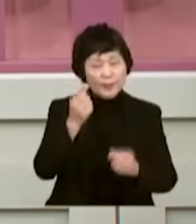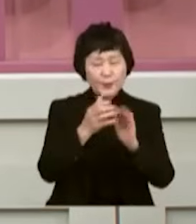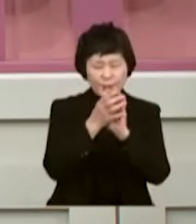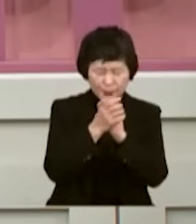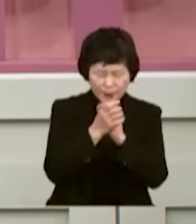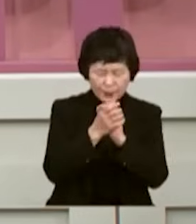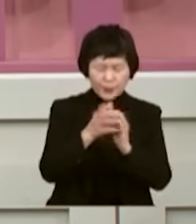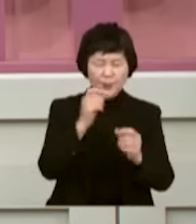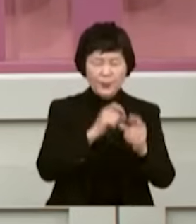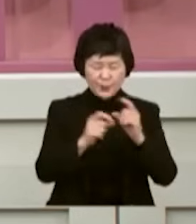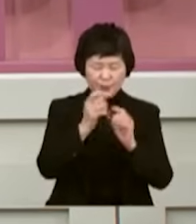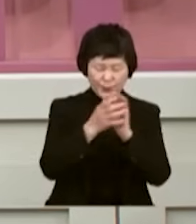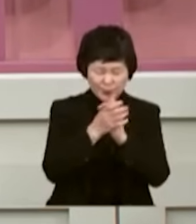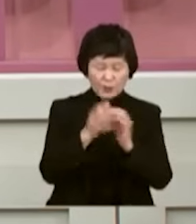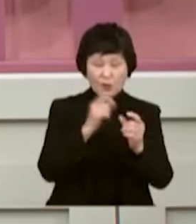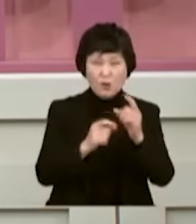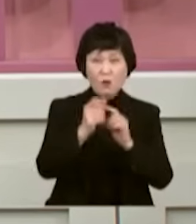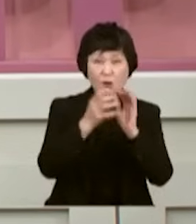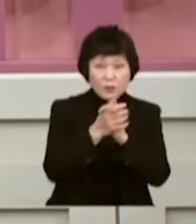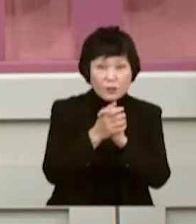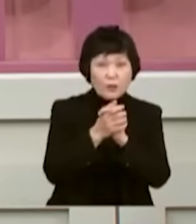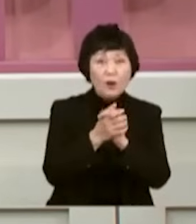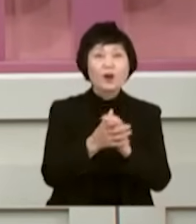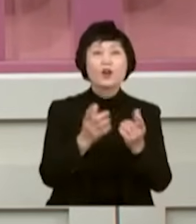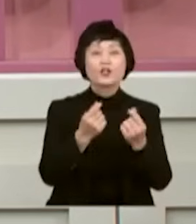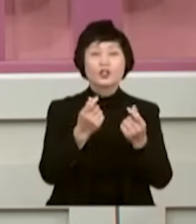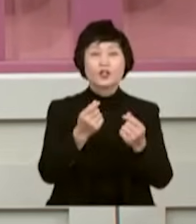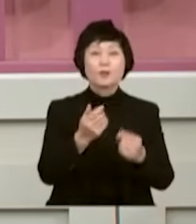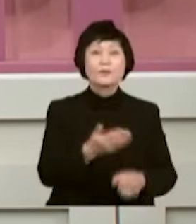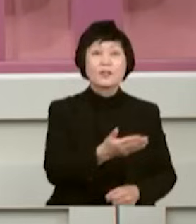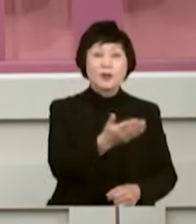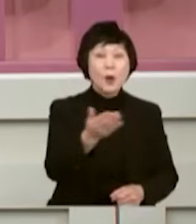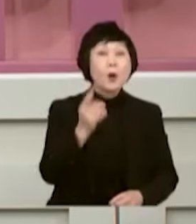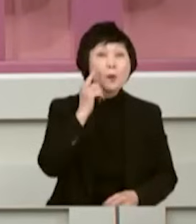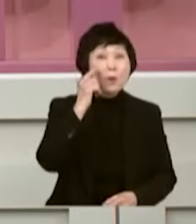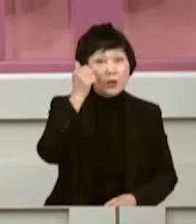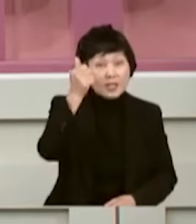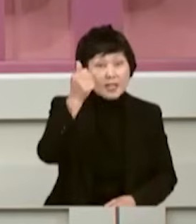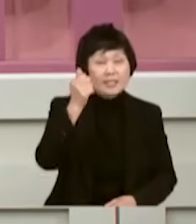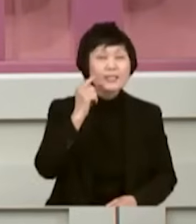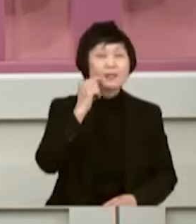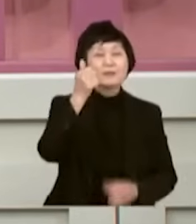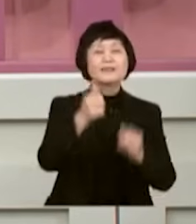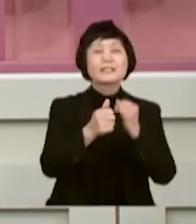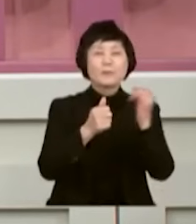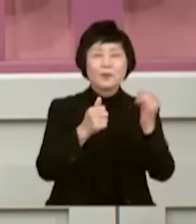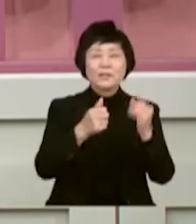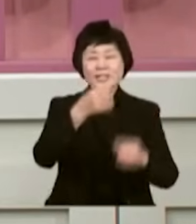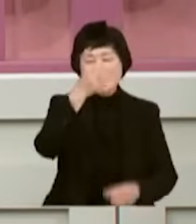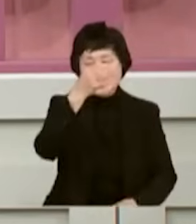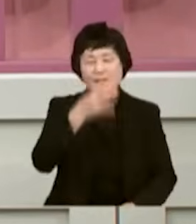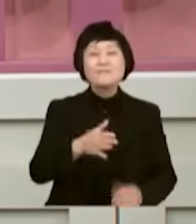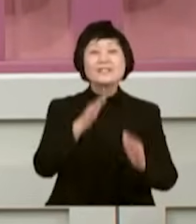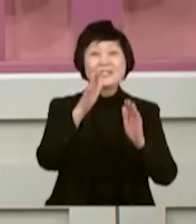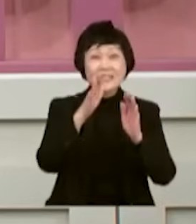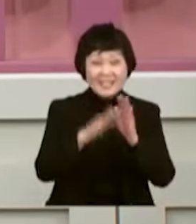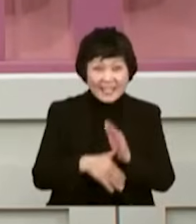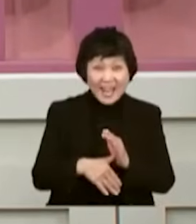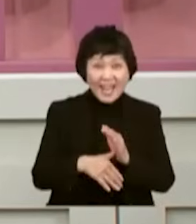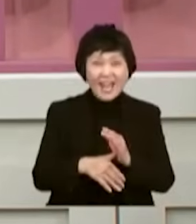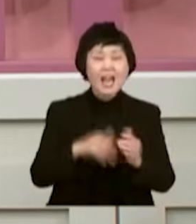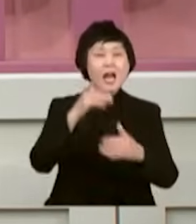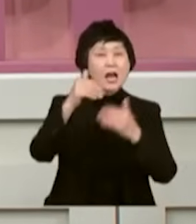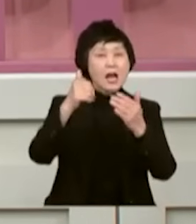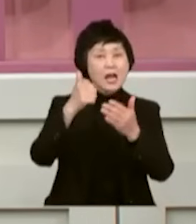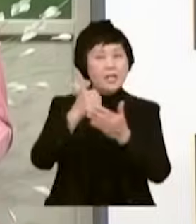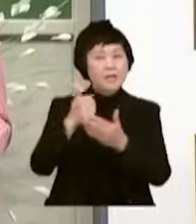만들었던 것 같아요. 우리 목사님들, 사모님들 힘들 때가 네. 하나님께 점수 따는 축복의 기회입니다. 힘을 내십시오. 예. 아멘.